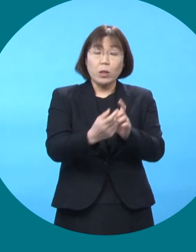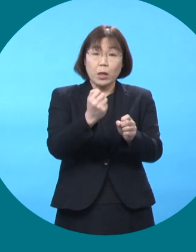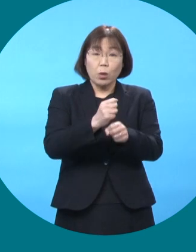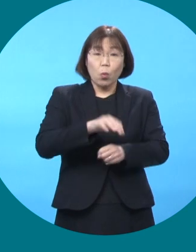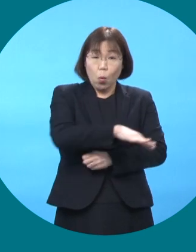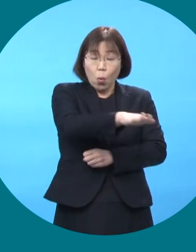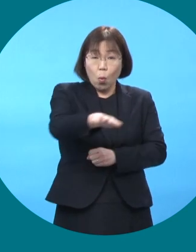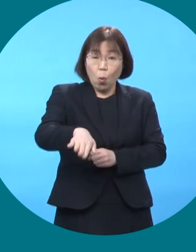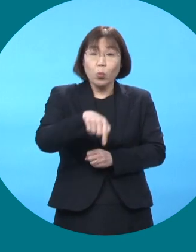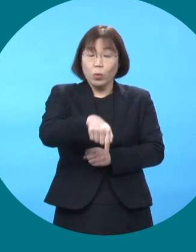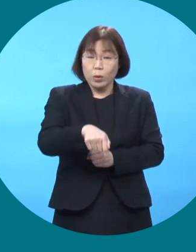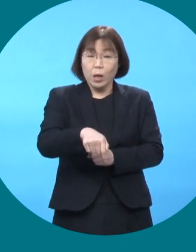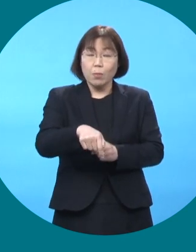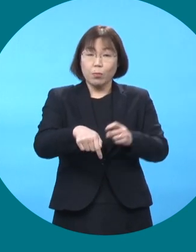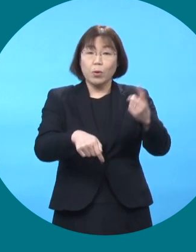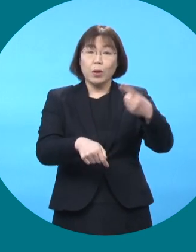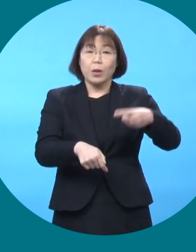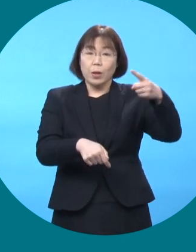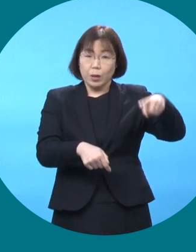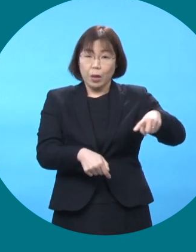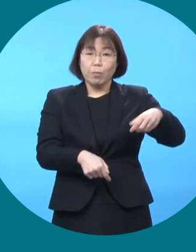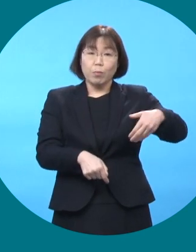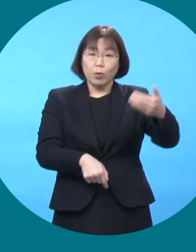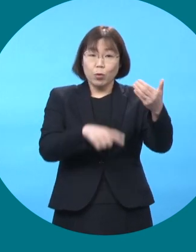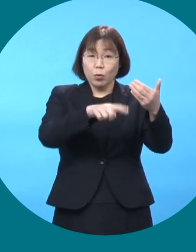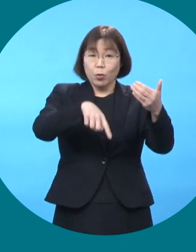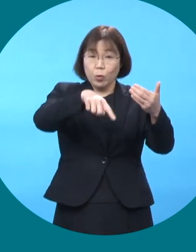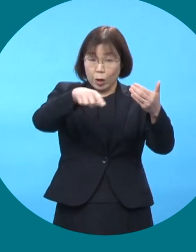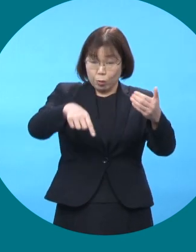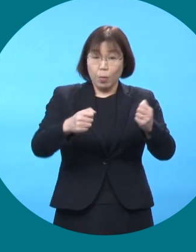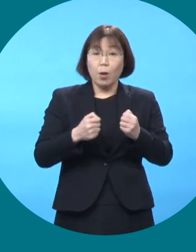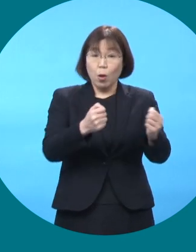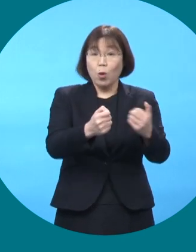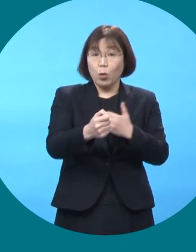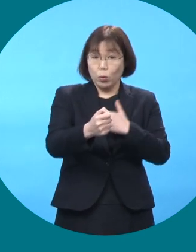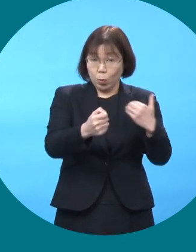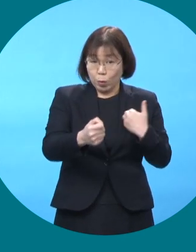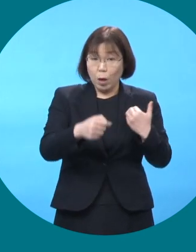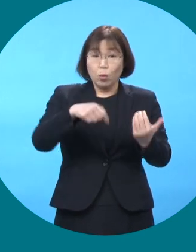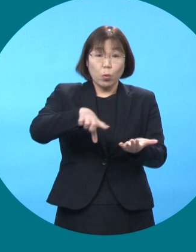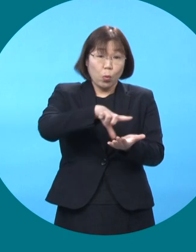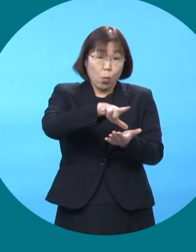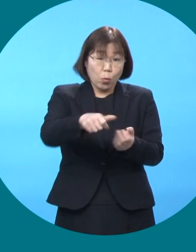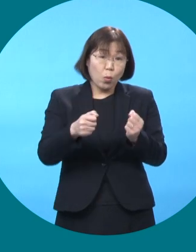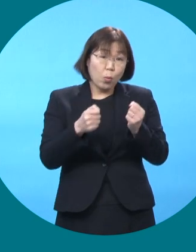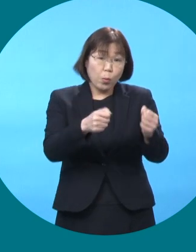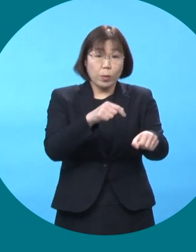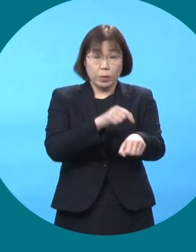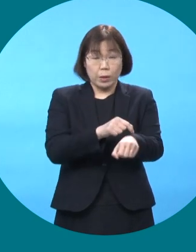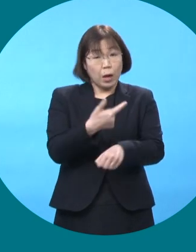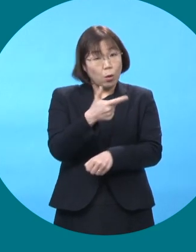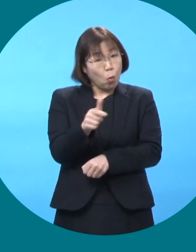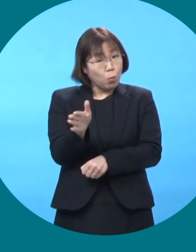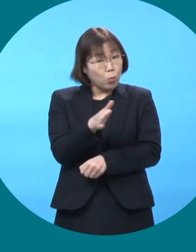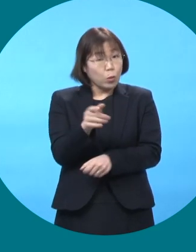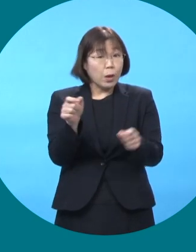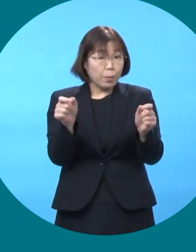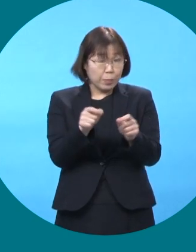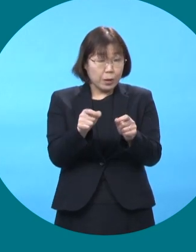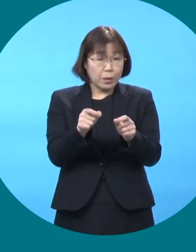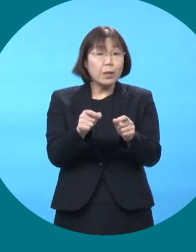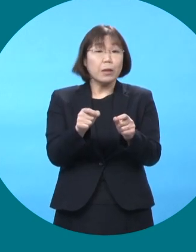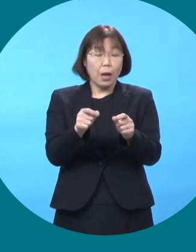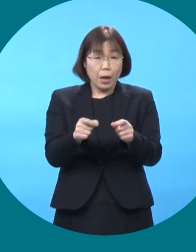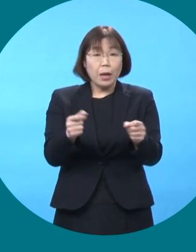線1900メートルが開通、この地区の通過時間が6分ほど短縮されました。総事業費